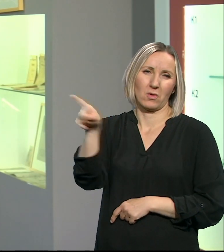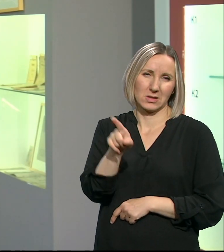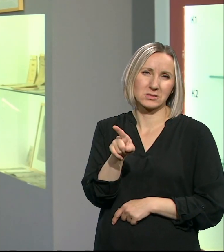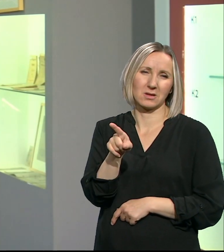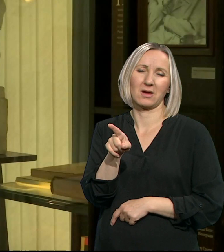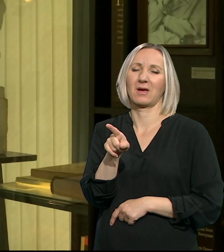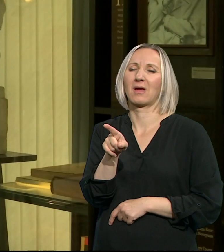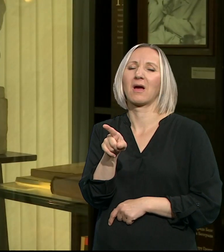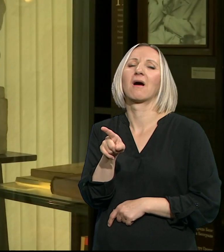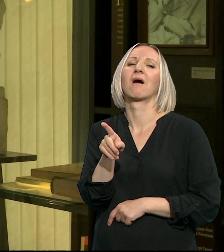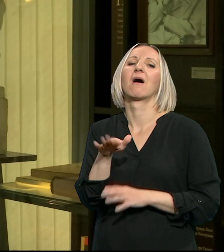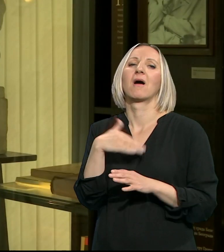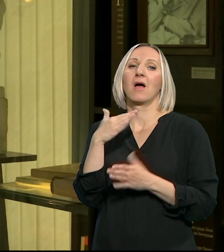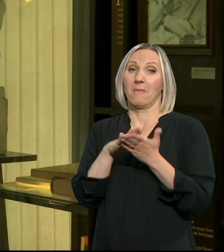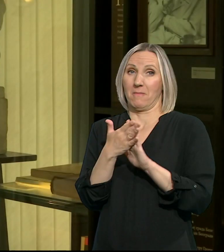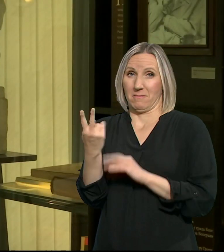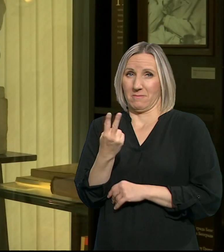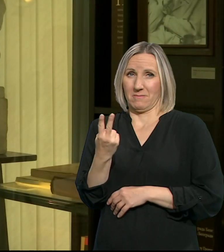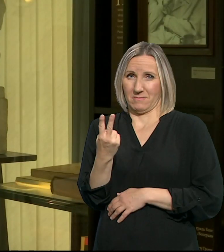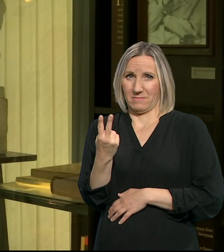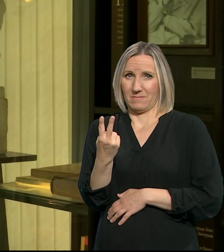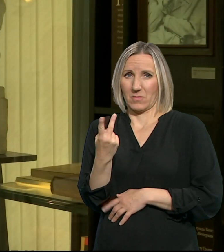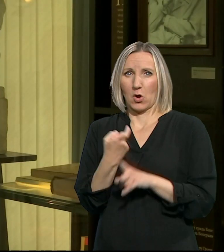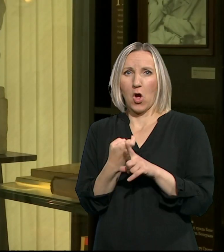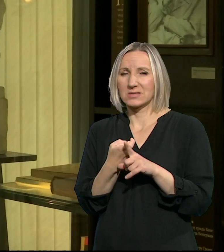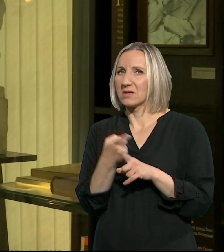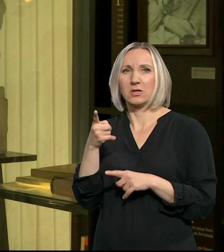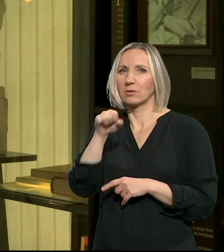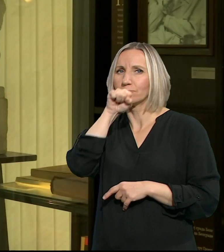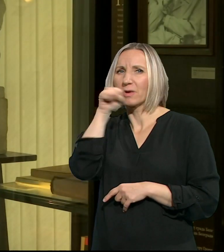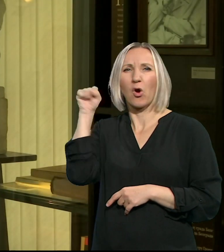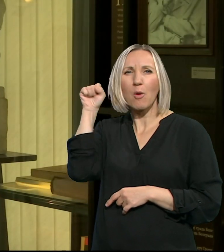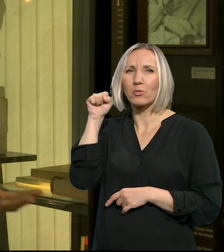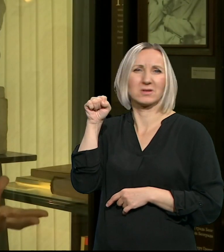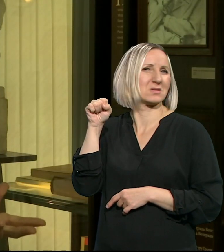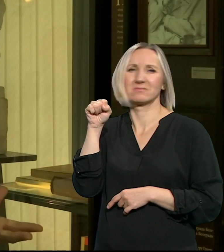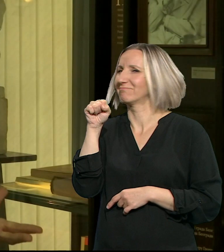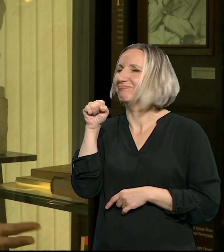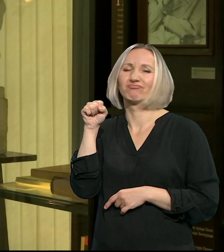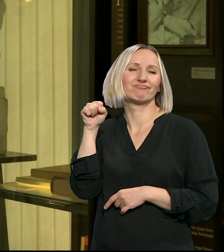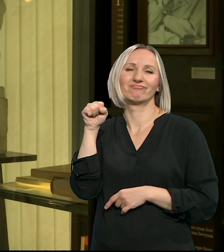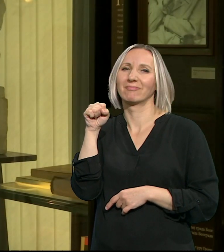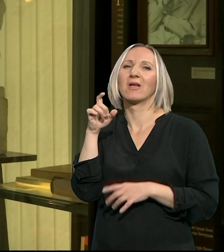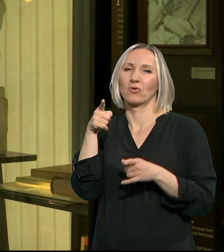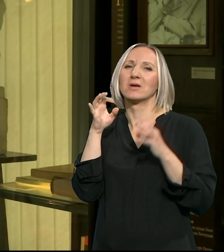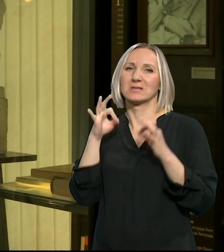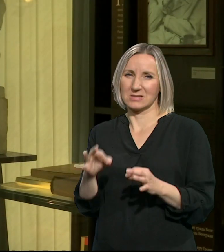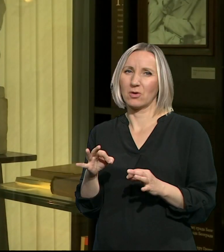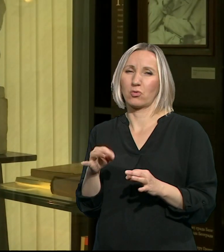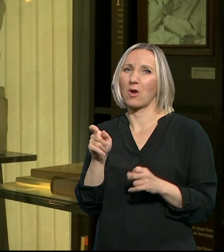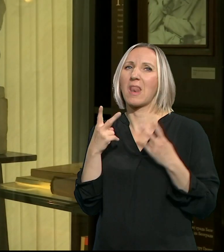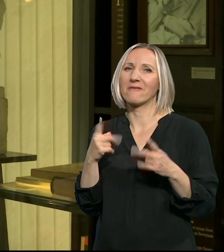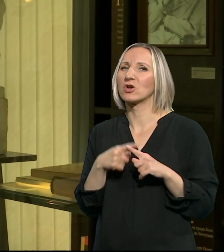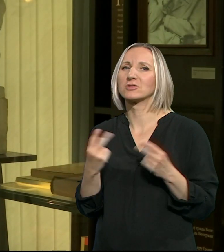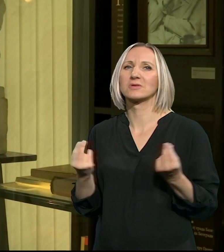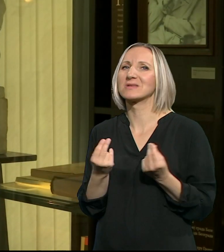komunalističke ideologije. Bračni par Kostić definitivno nije bio na političkoj liniji toga doba i to je sigurno jedan od najbitnijih